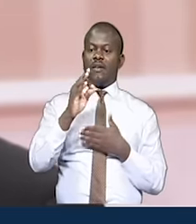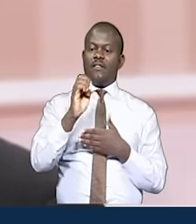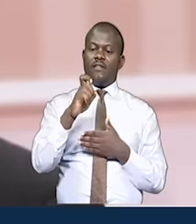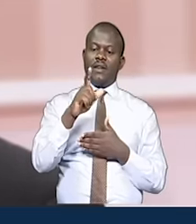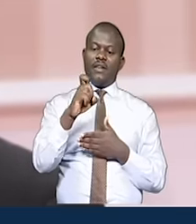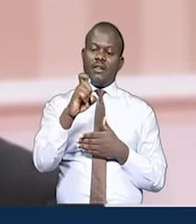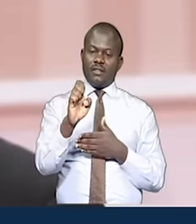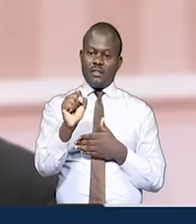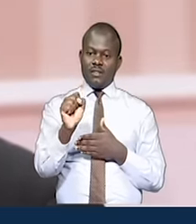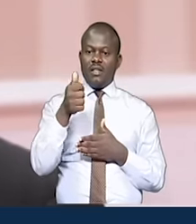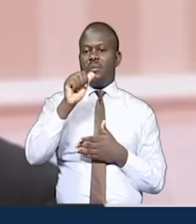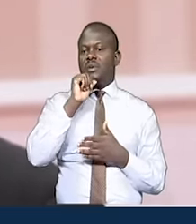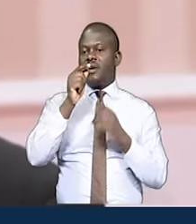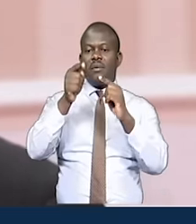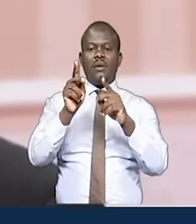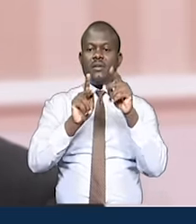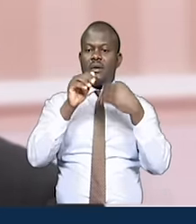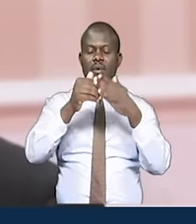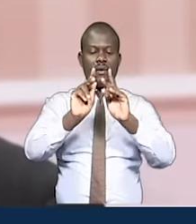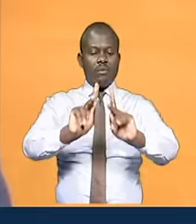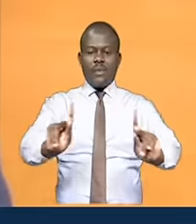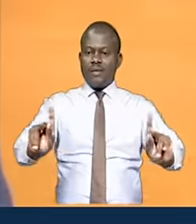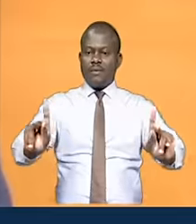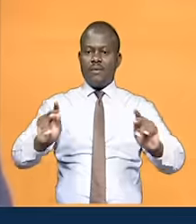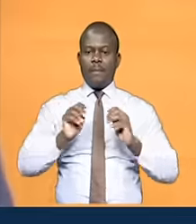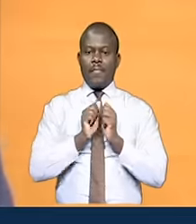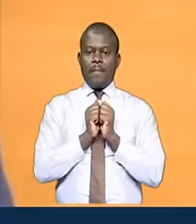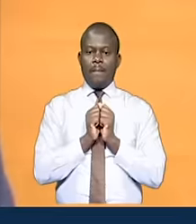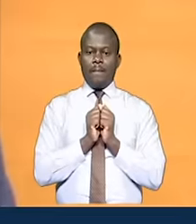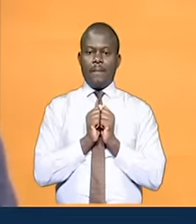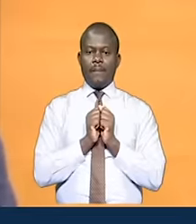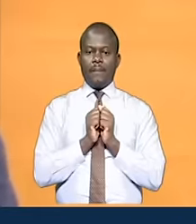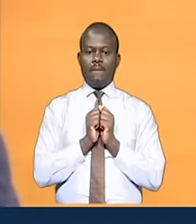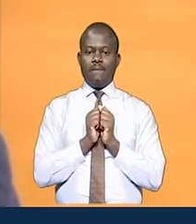n'ibindi ibyo ntabwo byageza abantu ku mahoro Tshisekedi